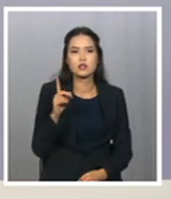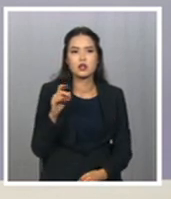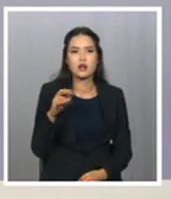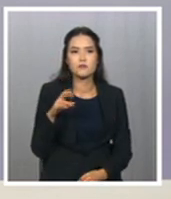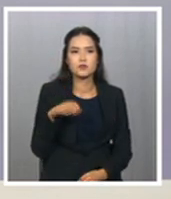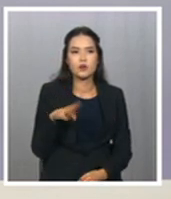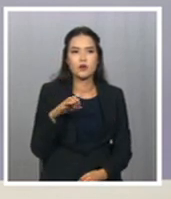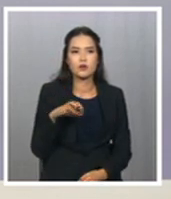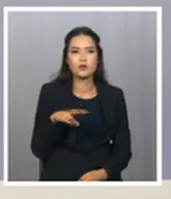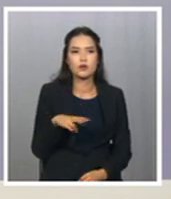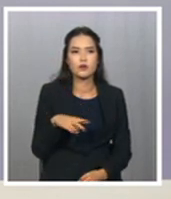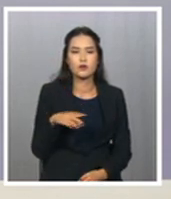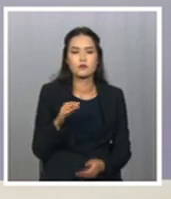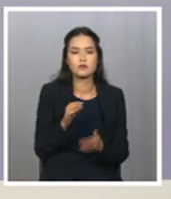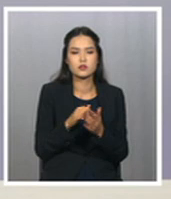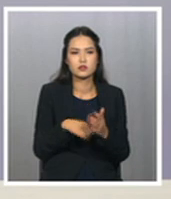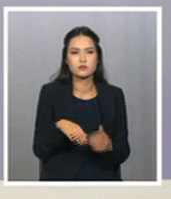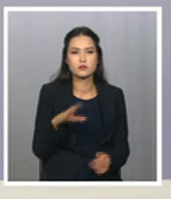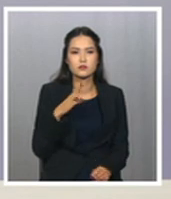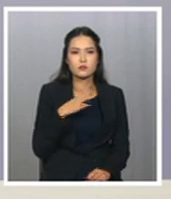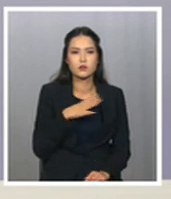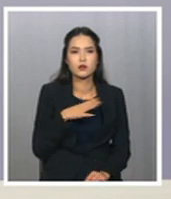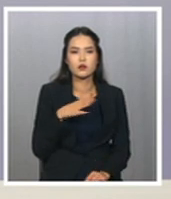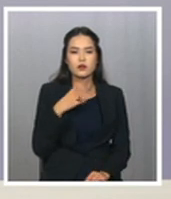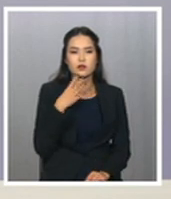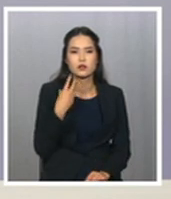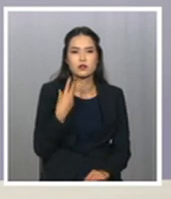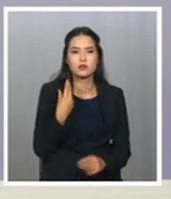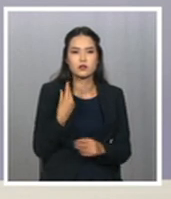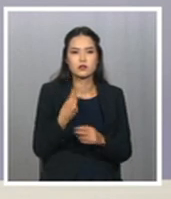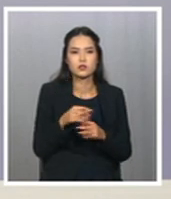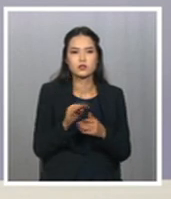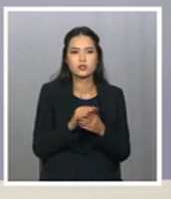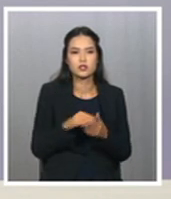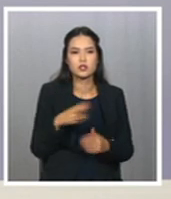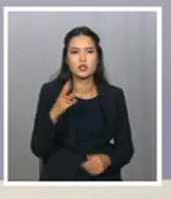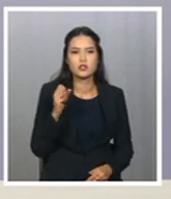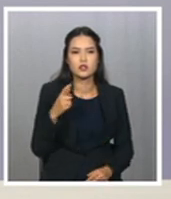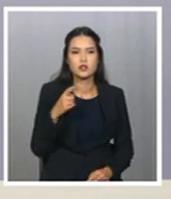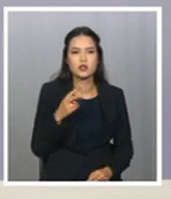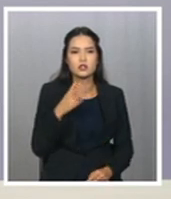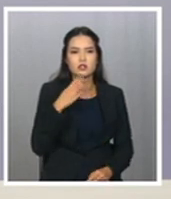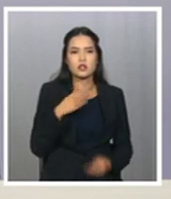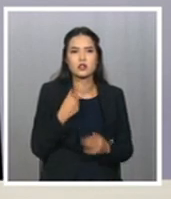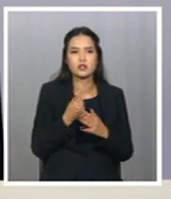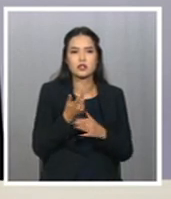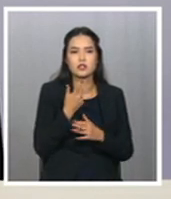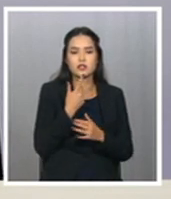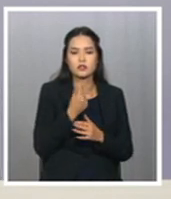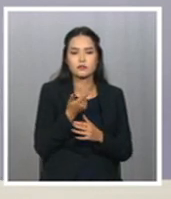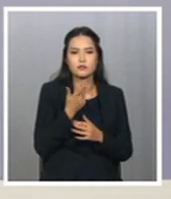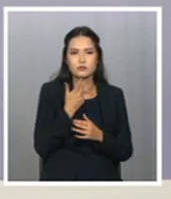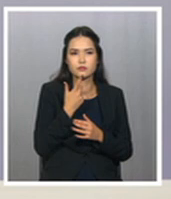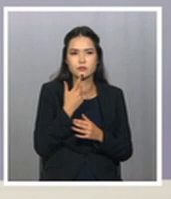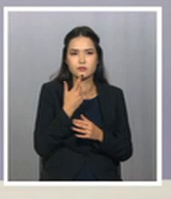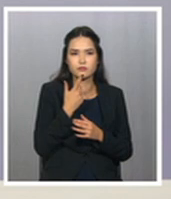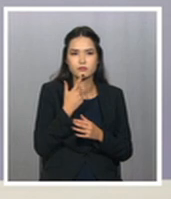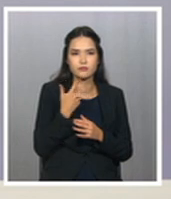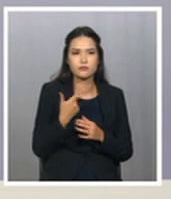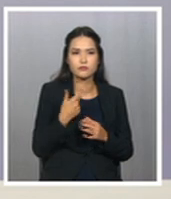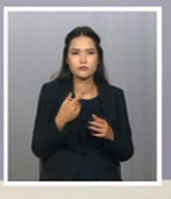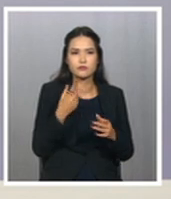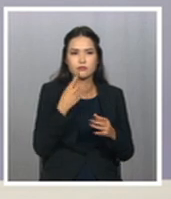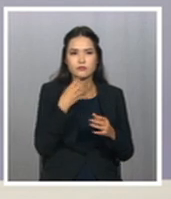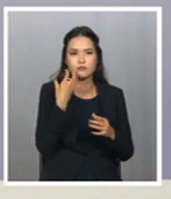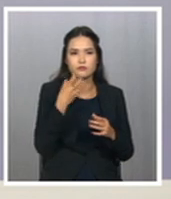екен. Бірде екі дос санаторияда жатқанда Шыңғыстың алдына қып-қызыл алма келген екен. Сол